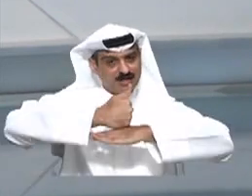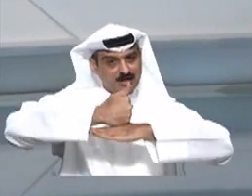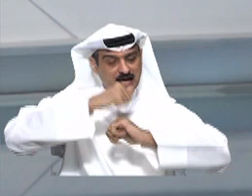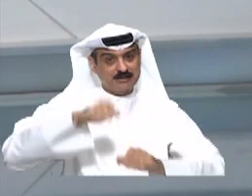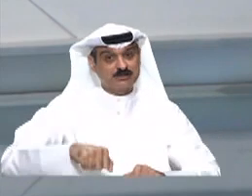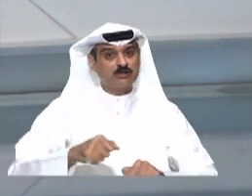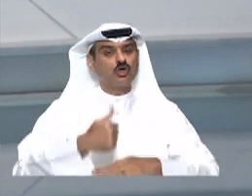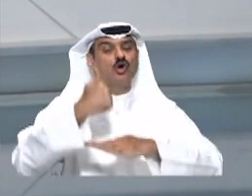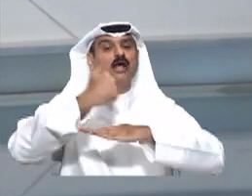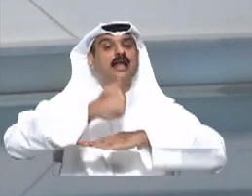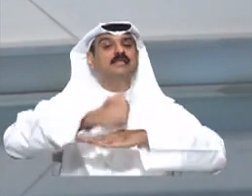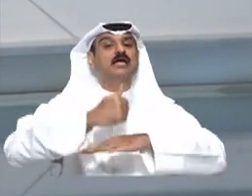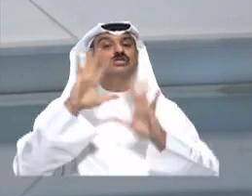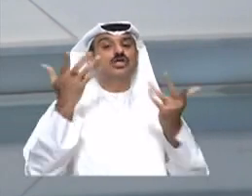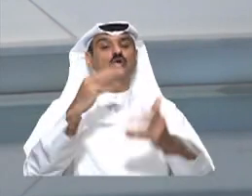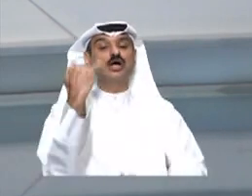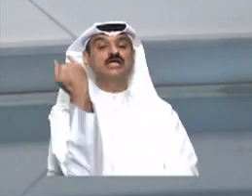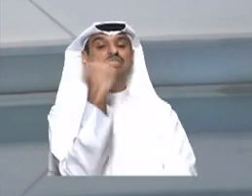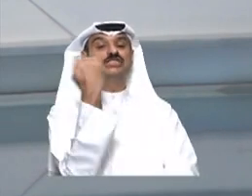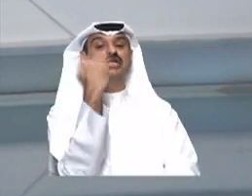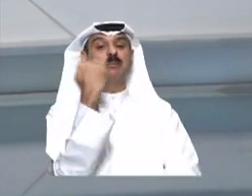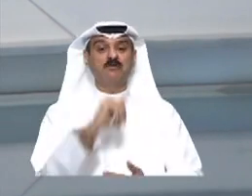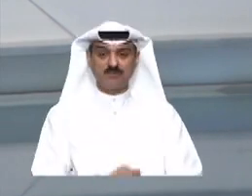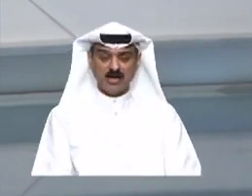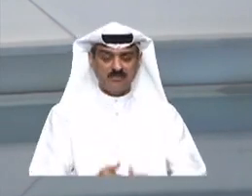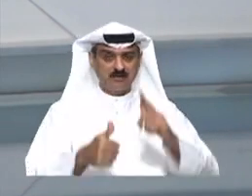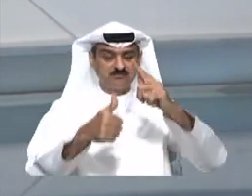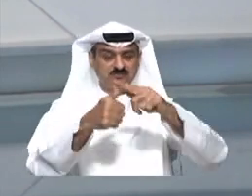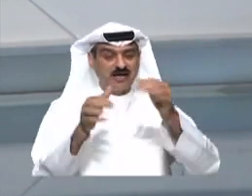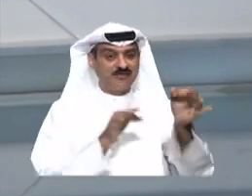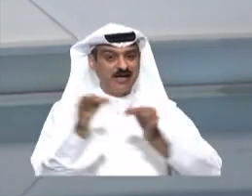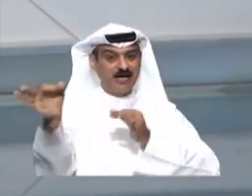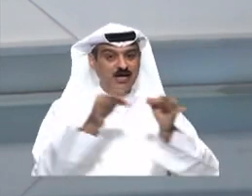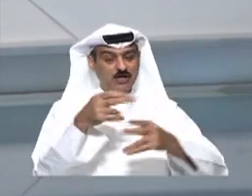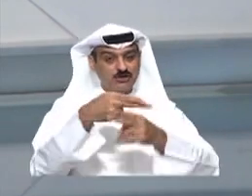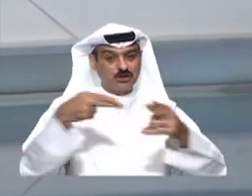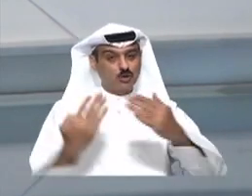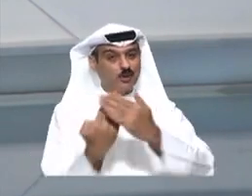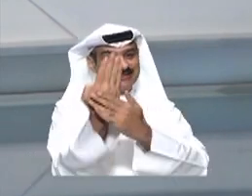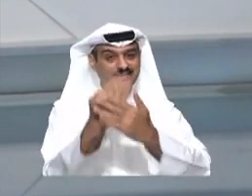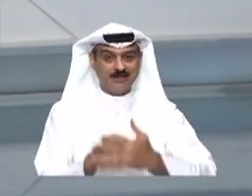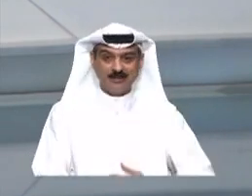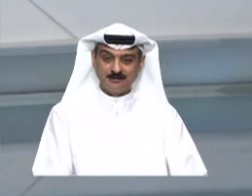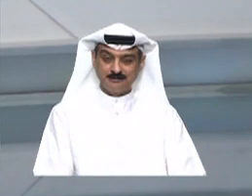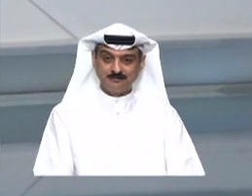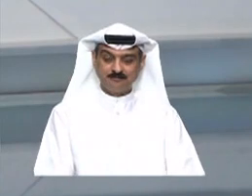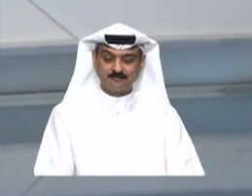المال البشري والإبداعي التي جاءت بها خطة الكويت الجديدة.